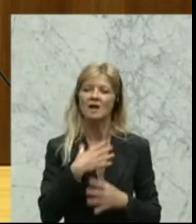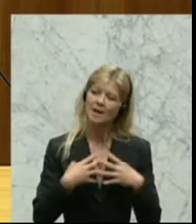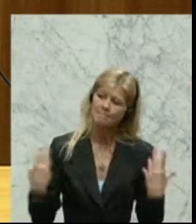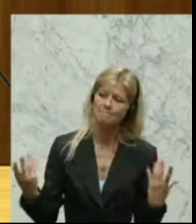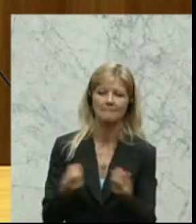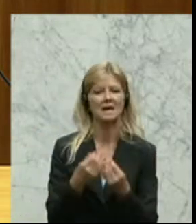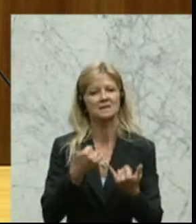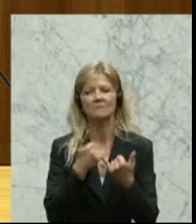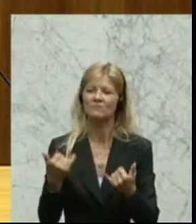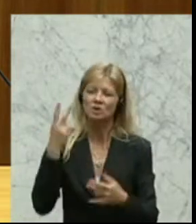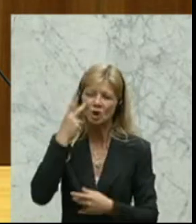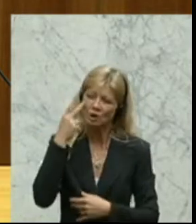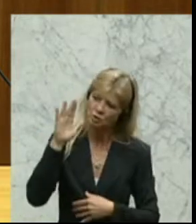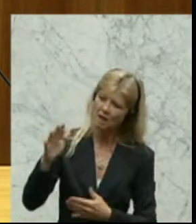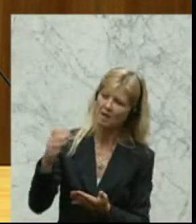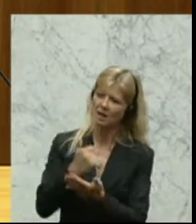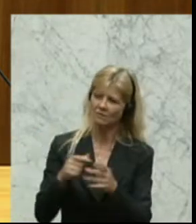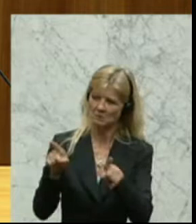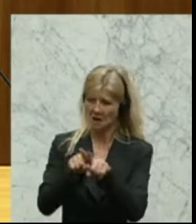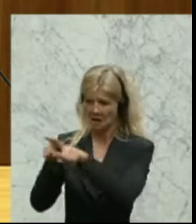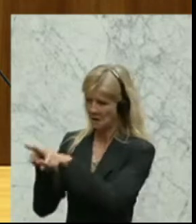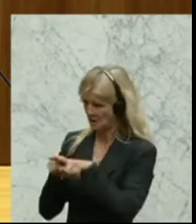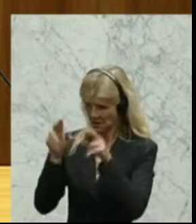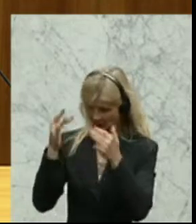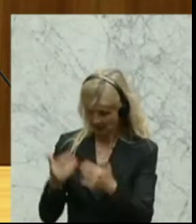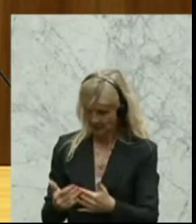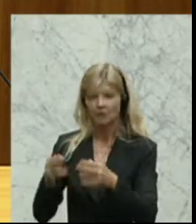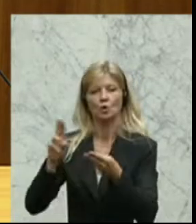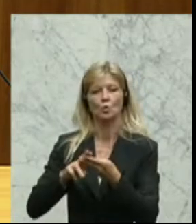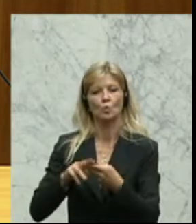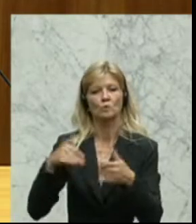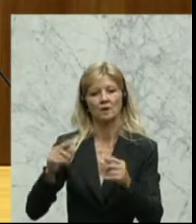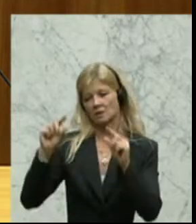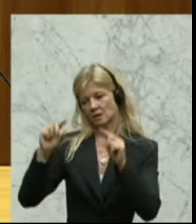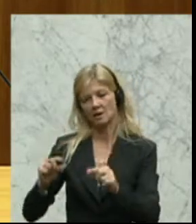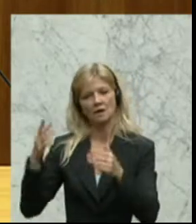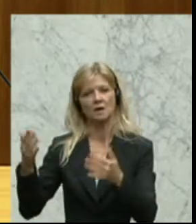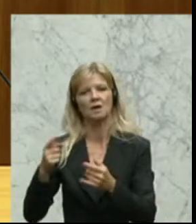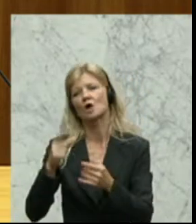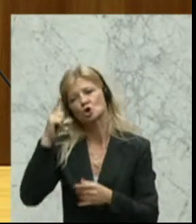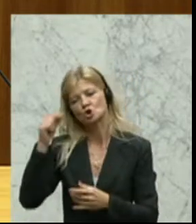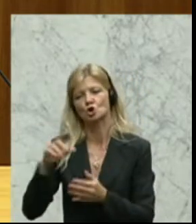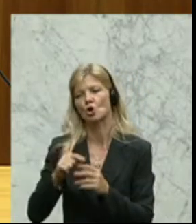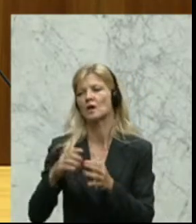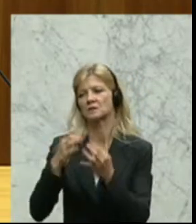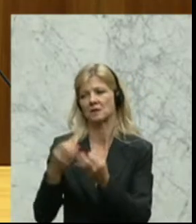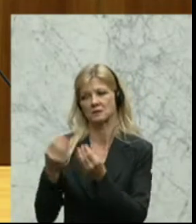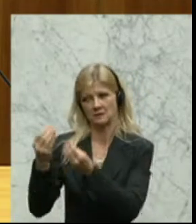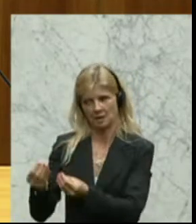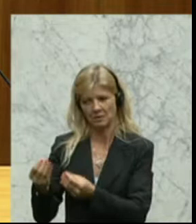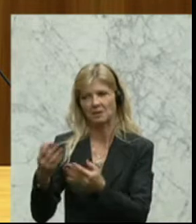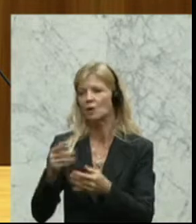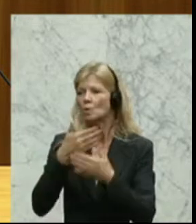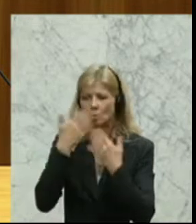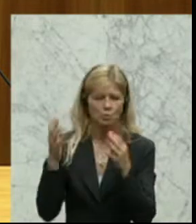Gewinn mit einem geringen Steuersatz, unabhängig der Rechtsform, besteuern. Denn wenn das Geld im Unternehmen